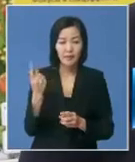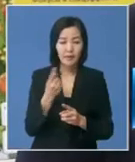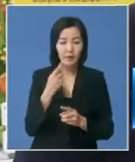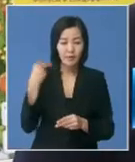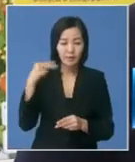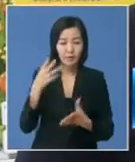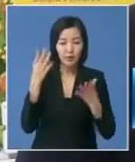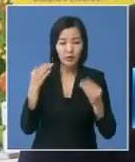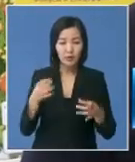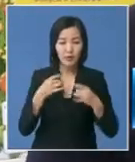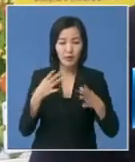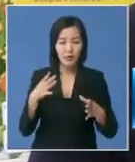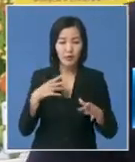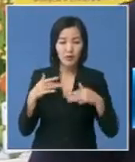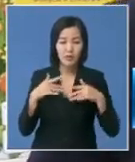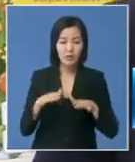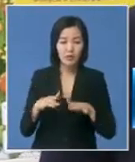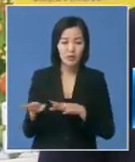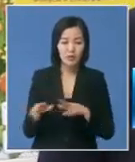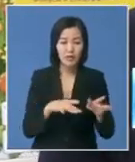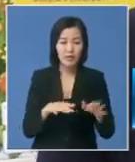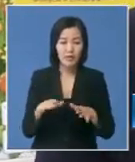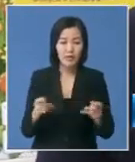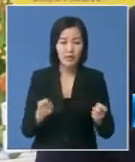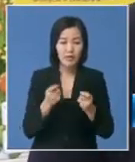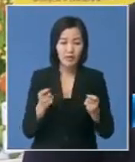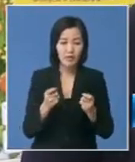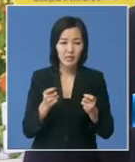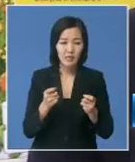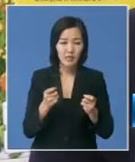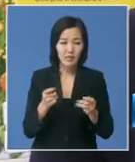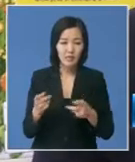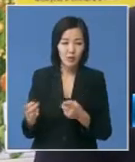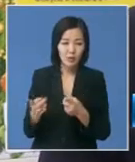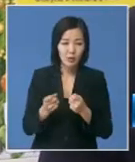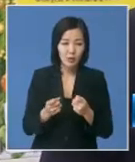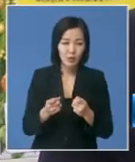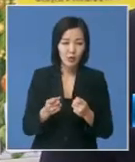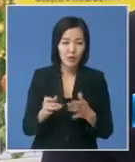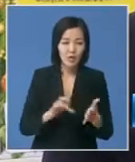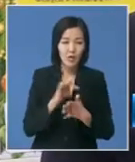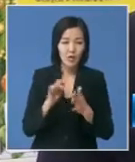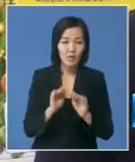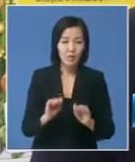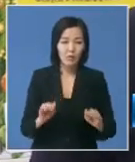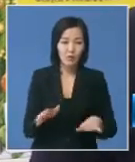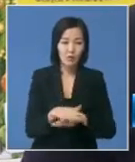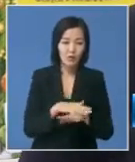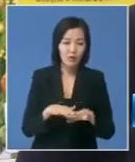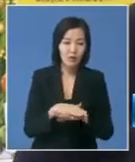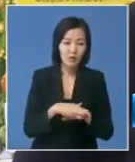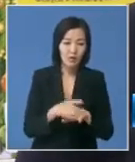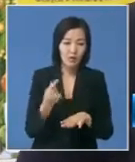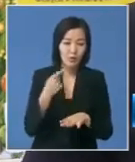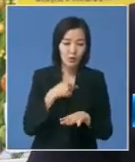Осы өткен шара бұл сіздерге кішігірім жолдау болып табылады. Яғни бұл қаланың оқушыларын, тұрғындарын жандандыру,